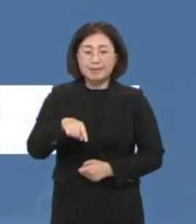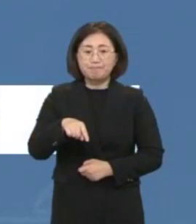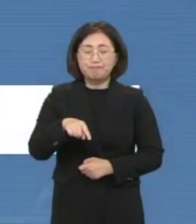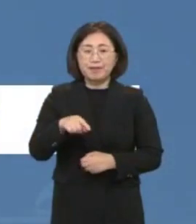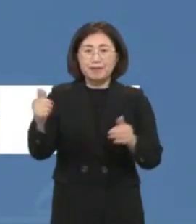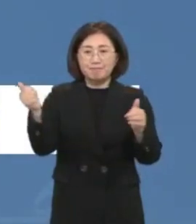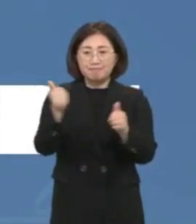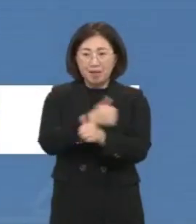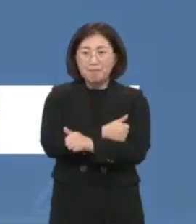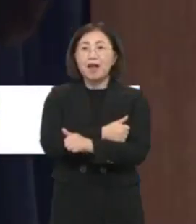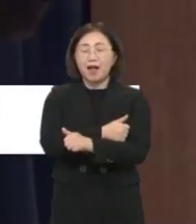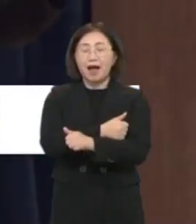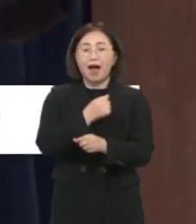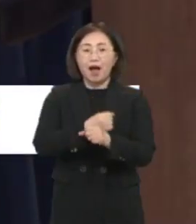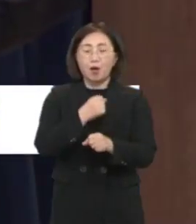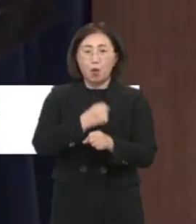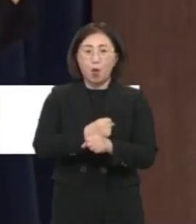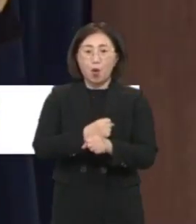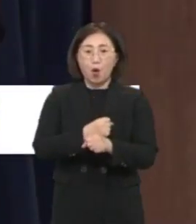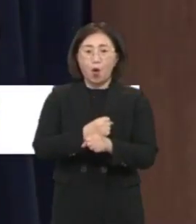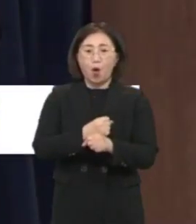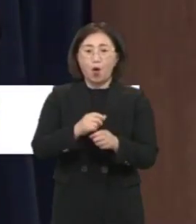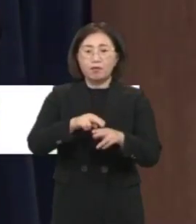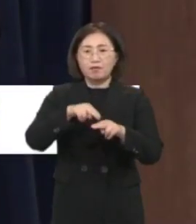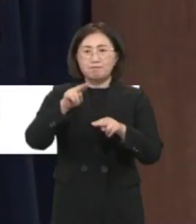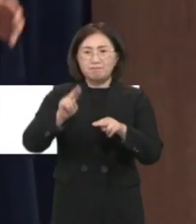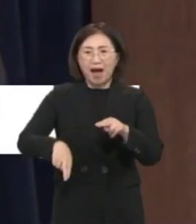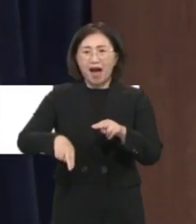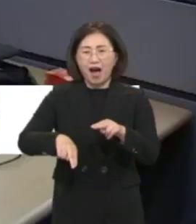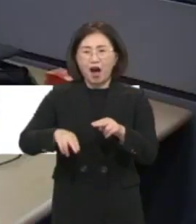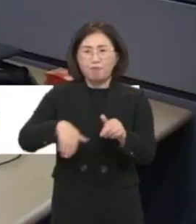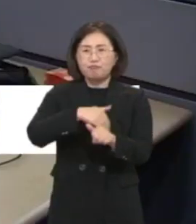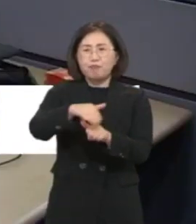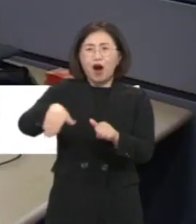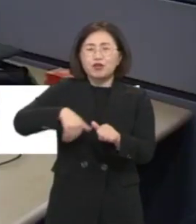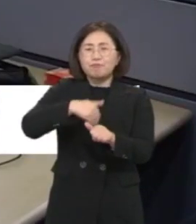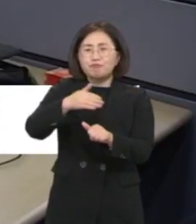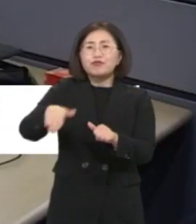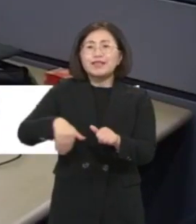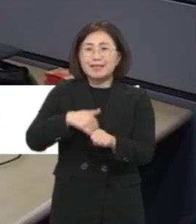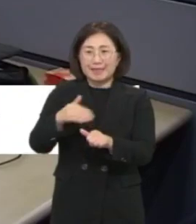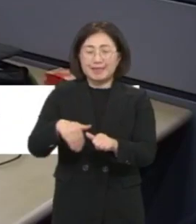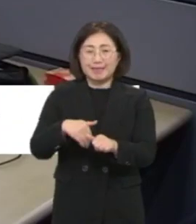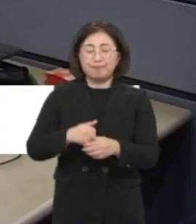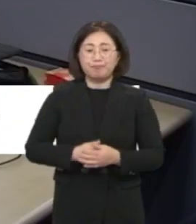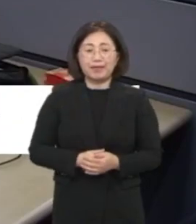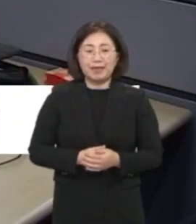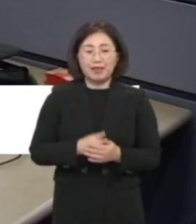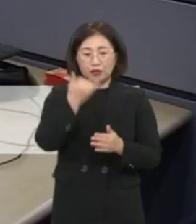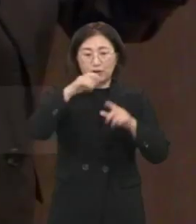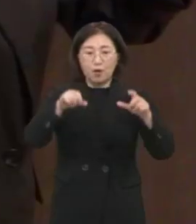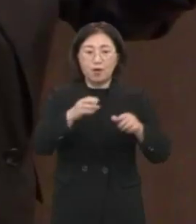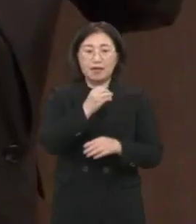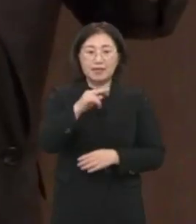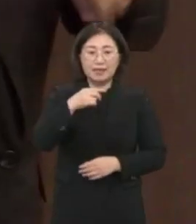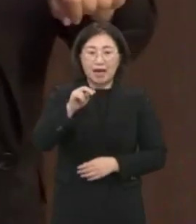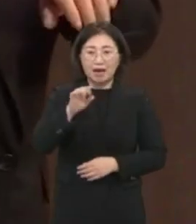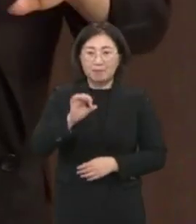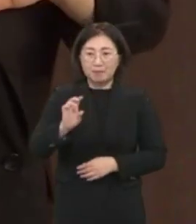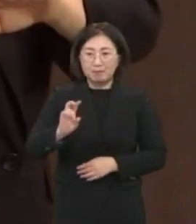민주당 내에서도 다선 용태론의 신호탄이 울렸다는 평가입니다. 충청권에서는 이상민 의원과 박범계